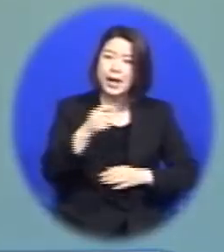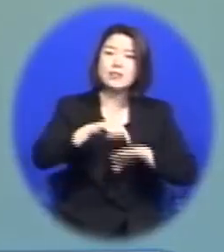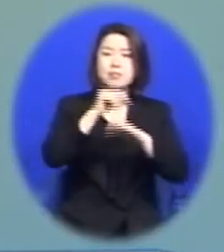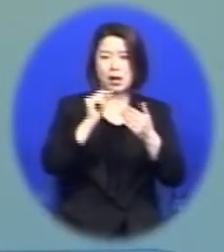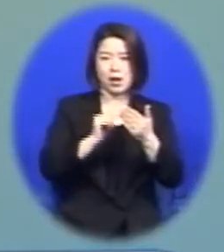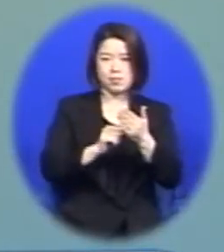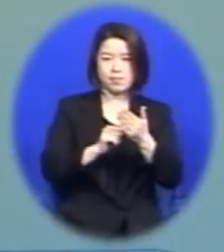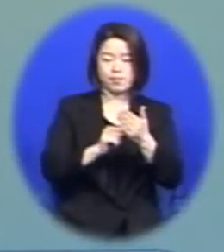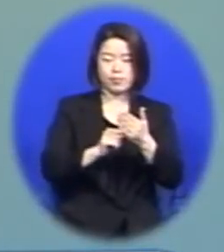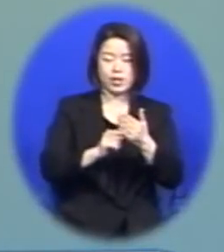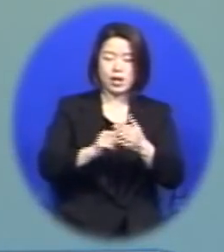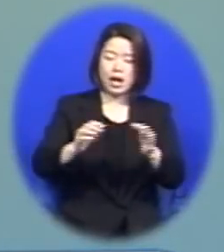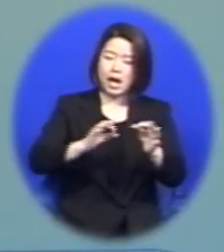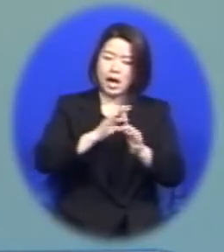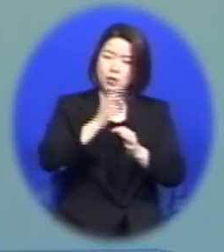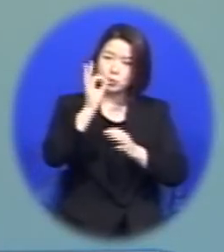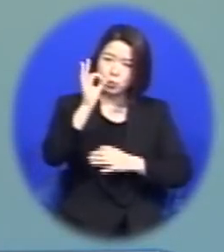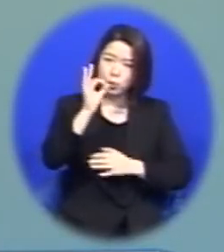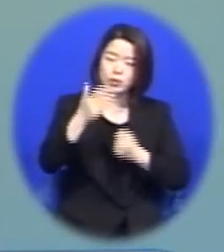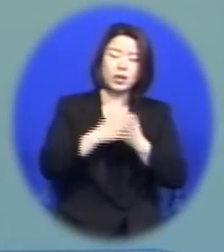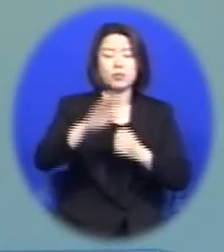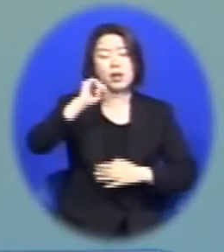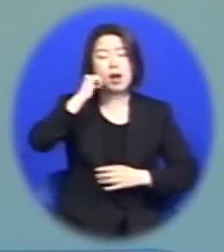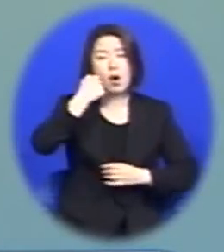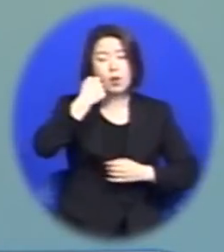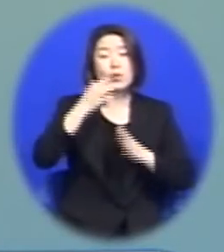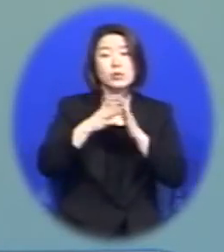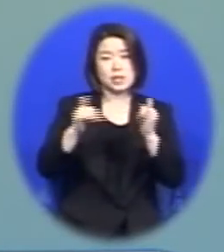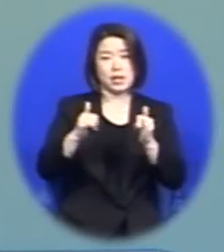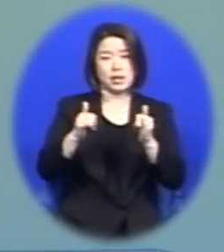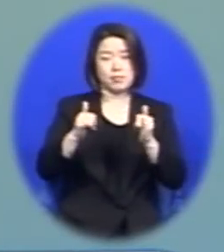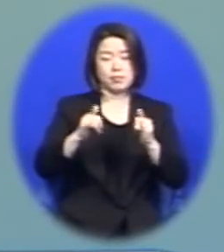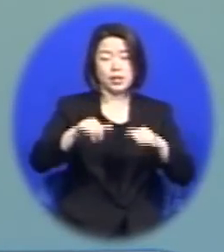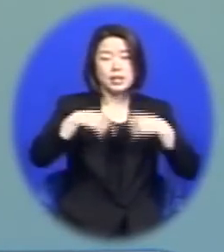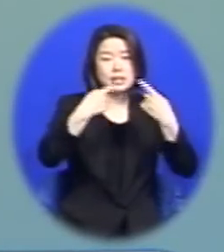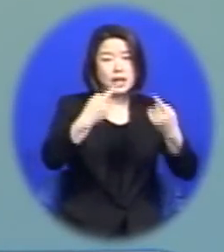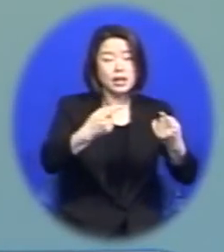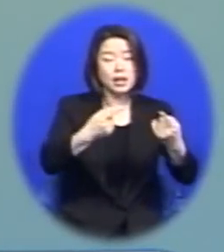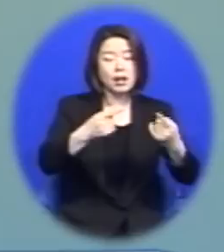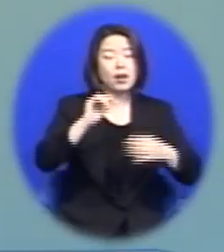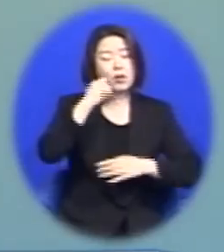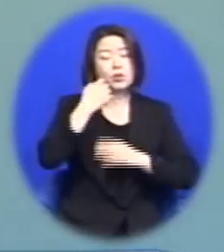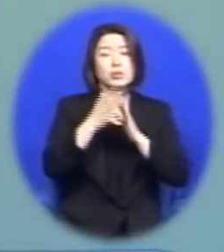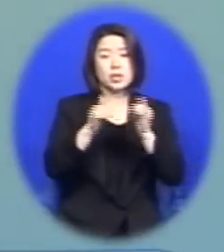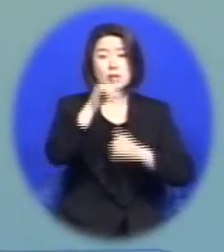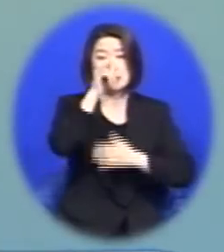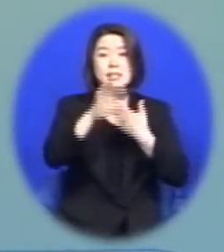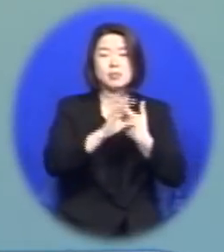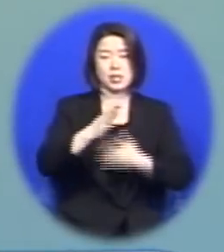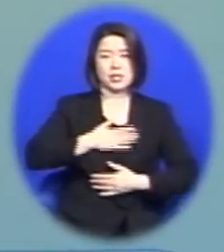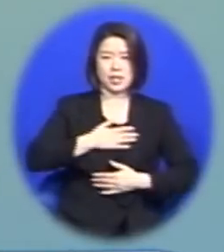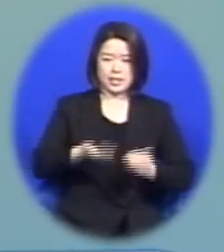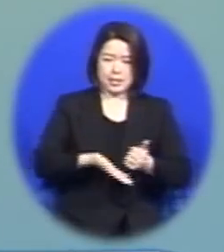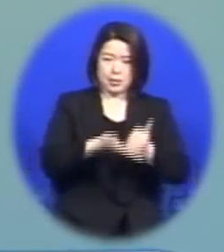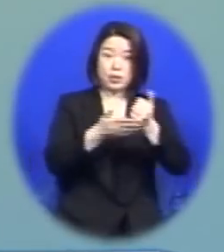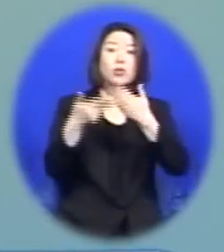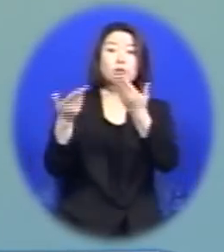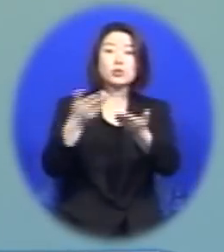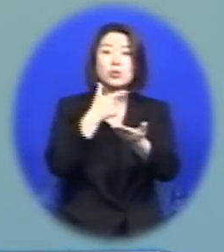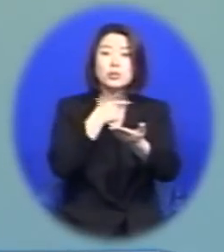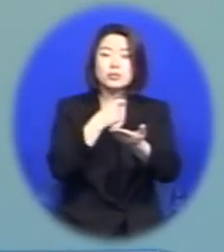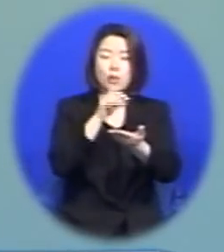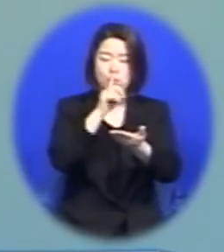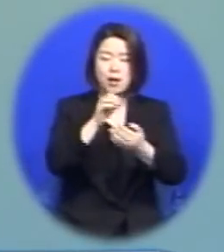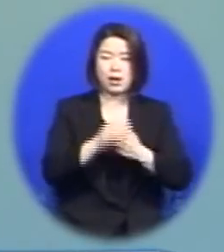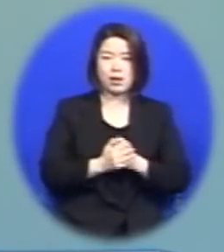어려움 때문에 참석하지 못하는 가정이 있으면 자기가 섬기게 따고 도운 집사 님이십니다 근데 이번에 4월